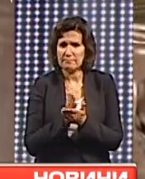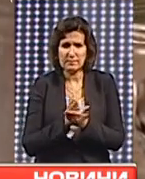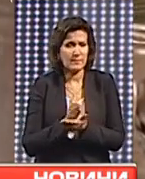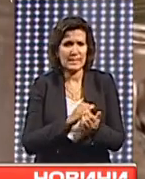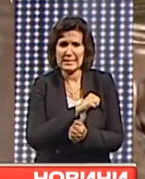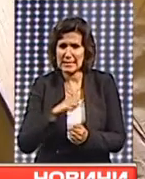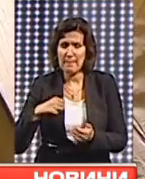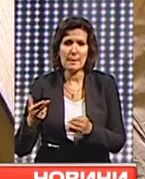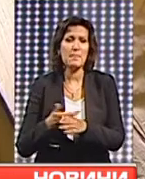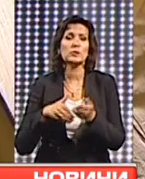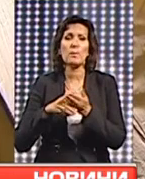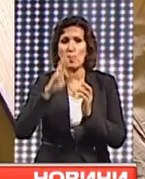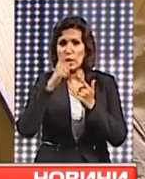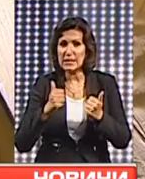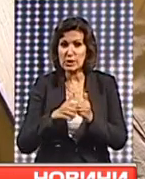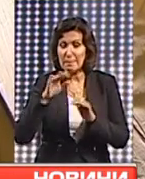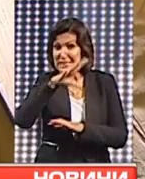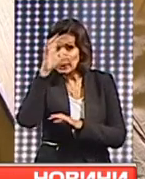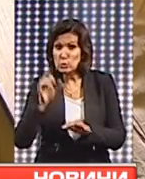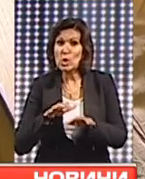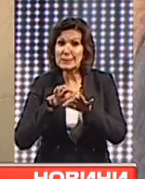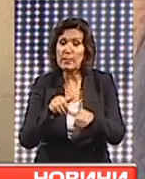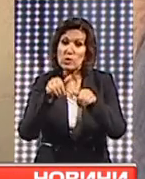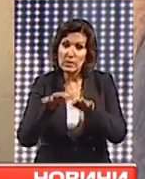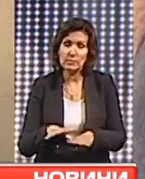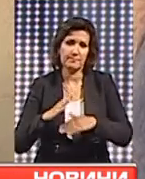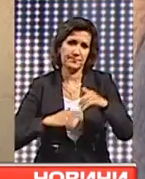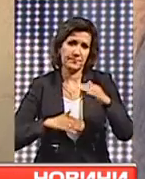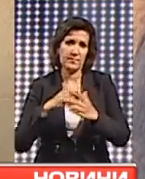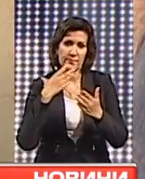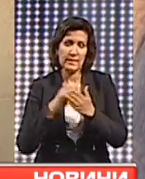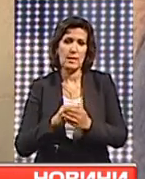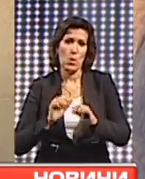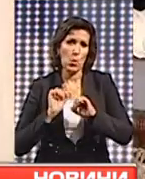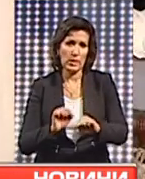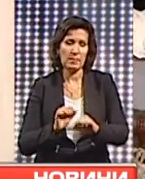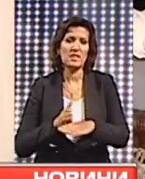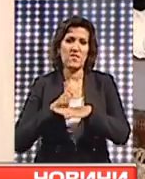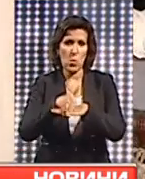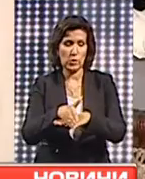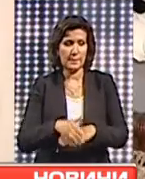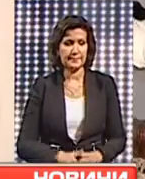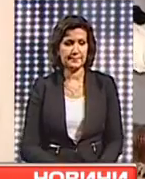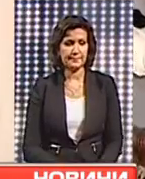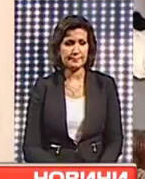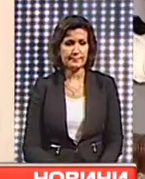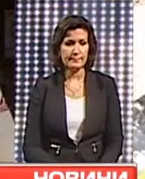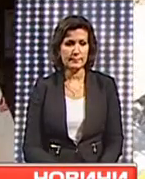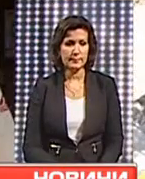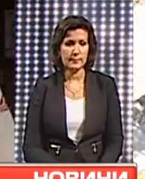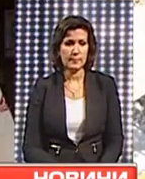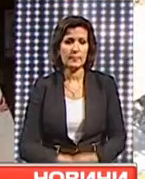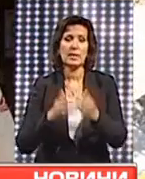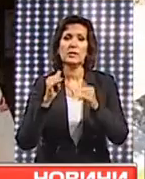самі, без допомоги держави. Після нічного нападу вирішили власноруч укріпити входи до будівлі. Мы